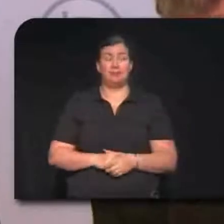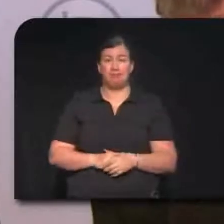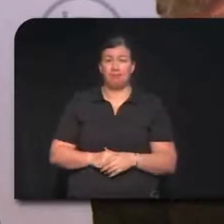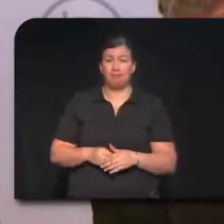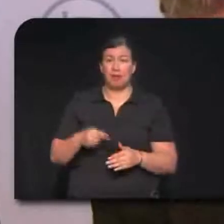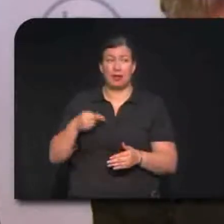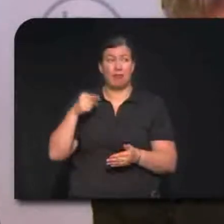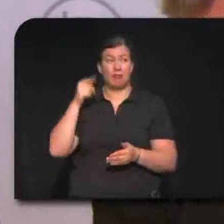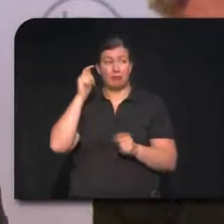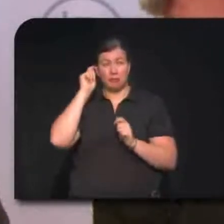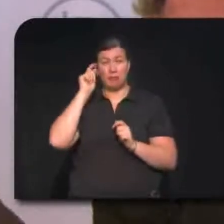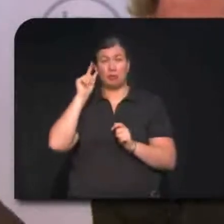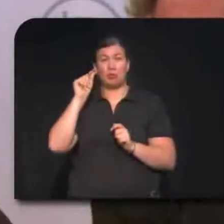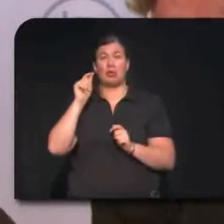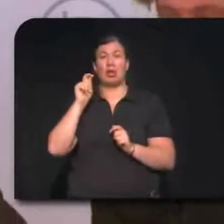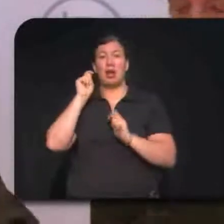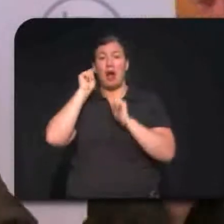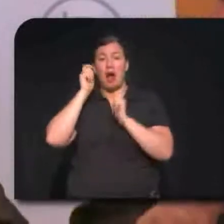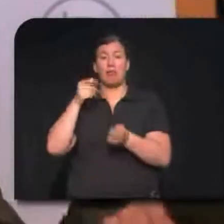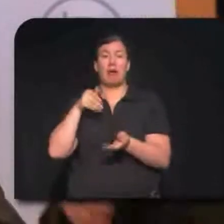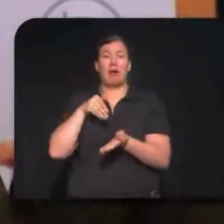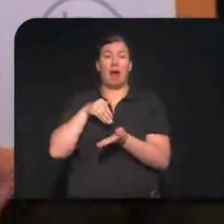der Antrag ist abgelehnt